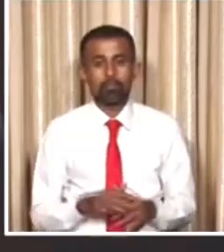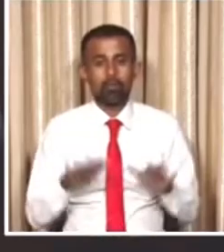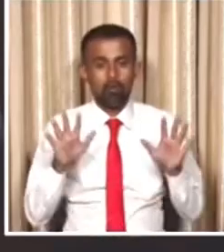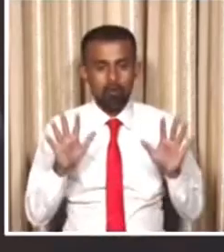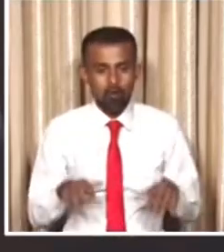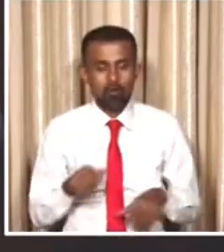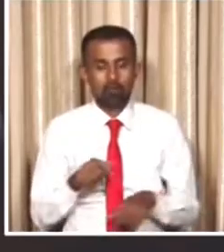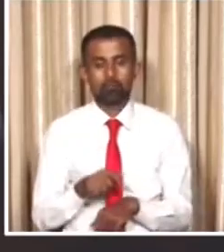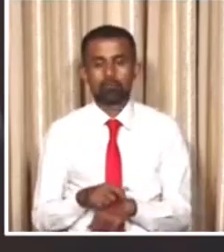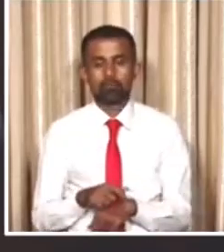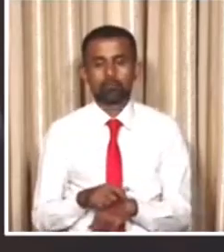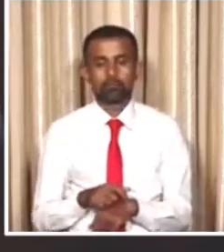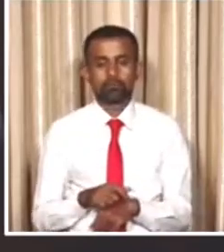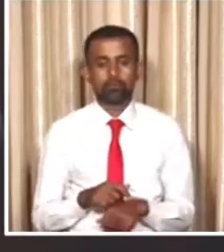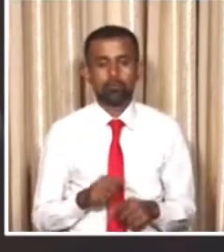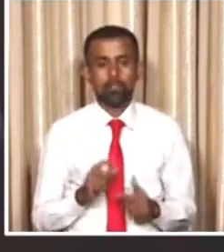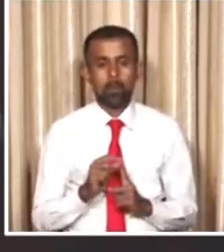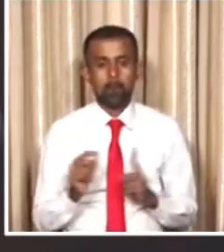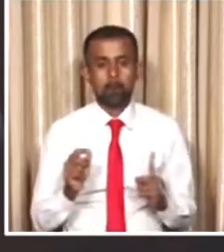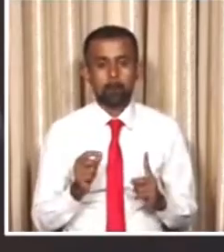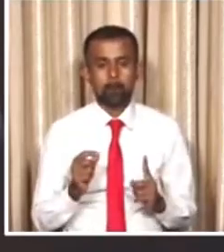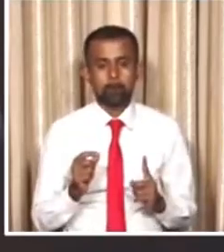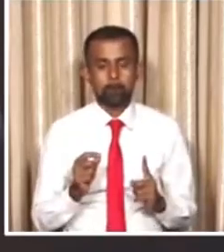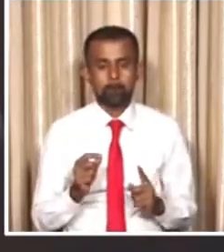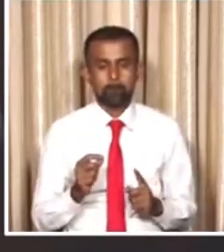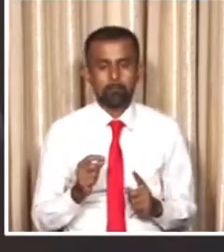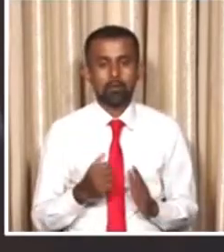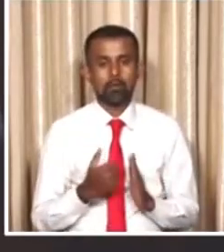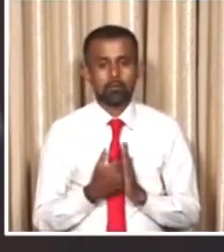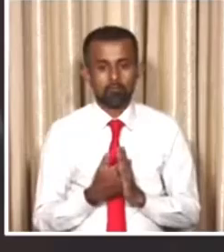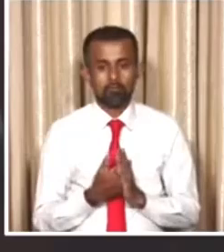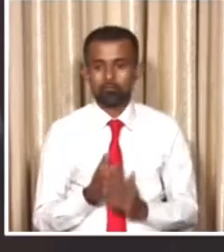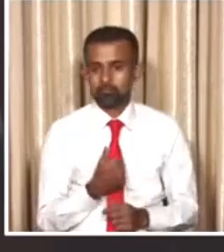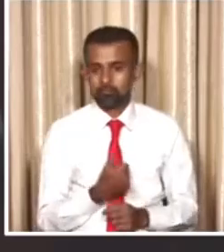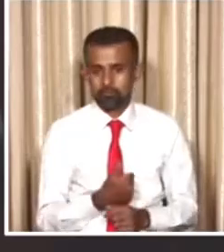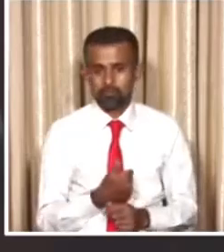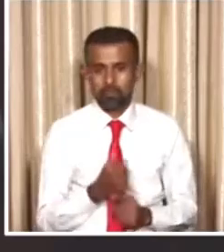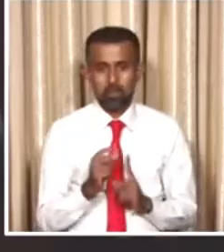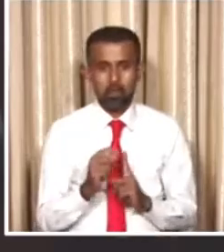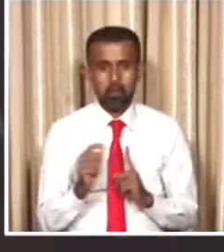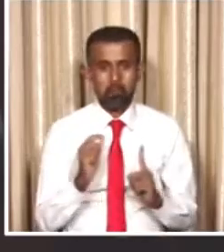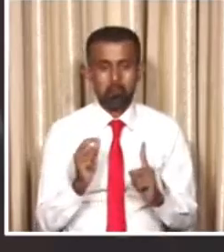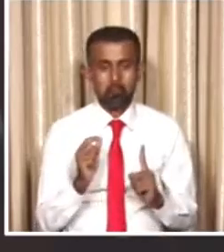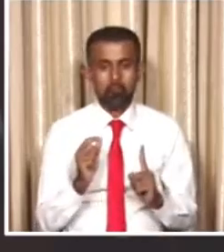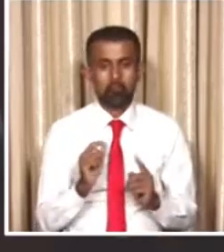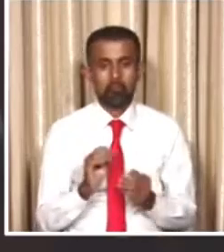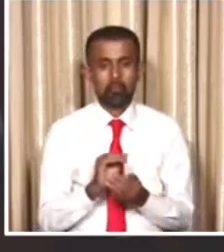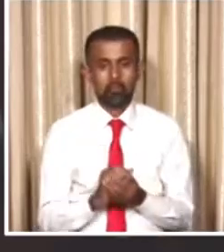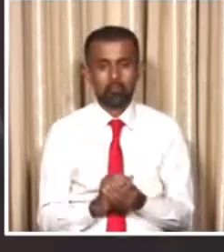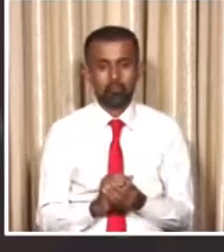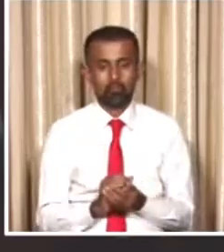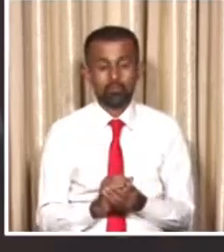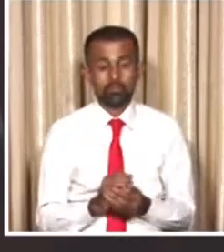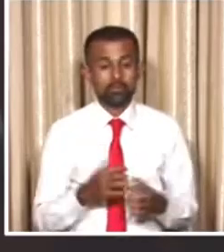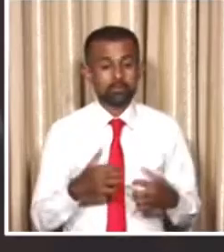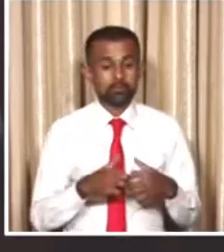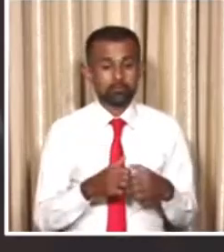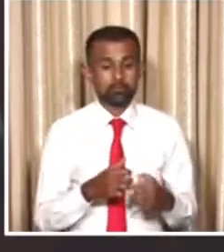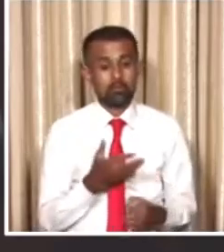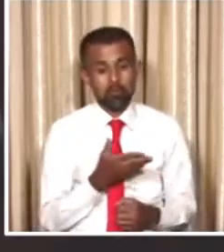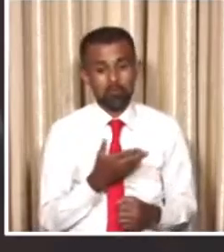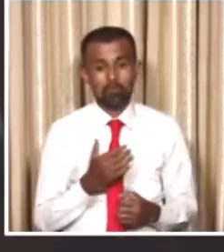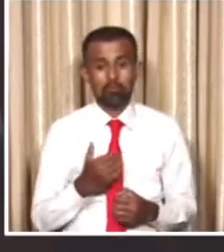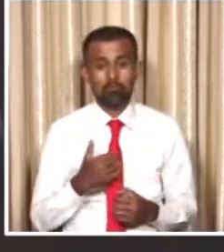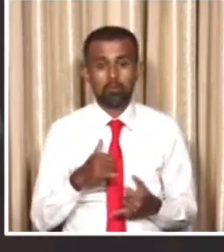වශයෙන් මේ පාර්ලිමේන්තුවරත් මම හිතන්නේ ඒක ගෞරවයක්. පාර්ලිමේන්තුවේ තිබිච්ච ලොකු හිසරදයක්